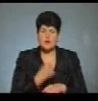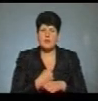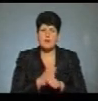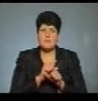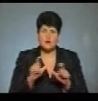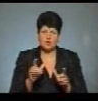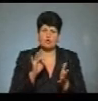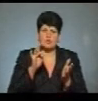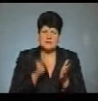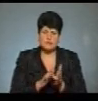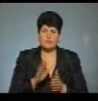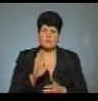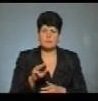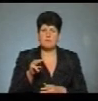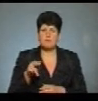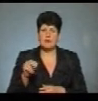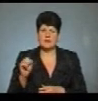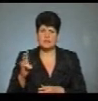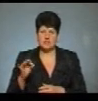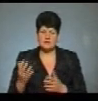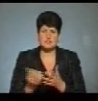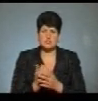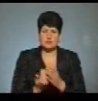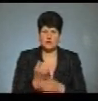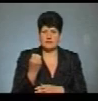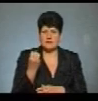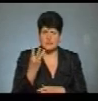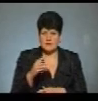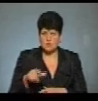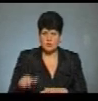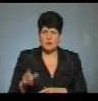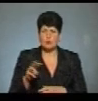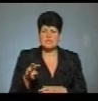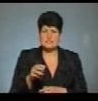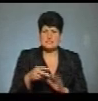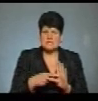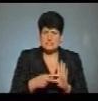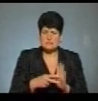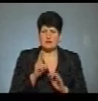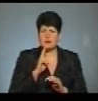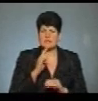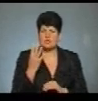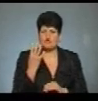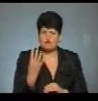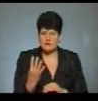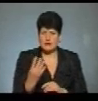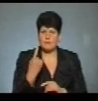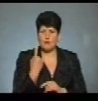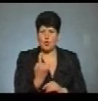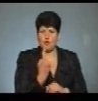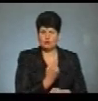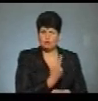Володимир Паничев. Хворих виявили у таких районах: Шумський – 13 осіб, Монастириський – 7, Кременецький – 4, та по одному